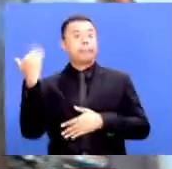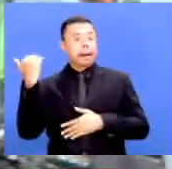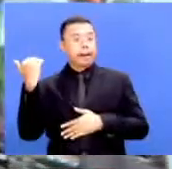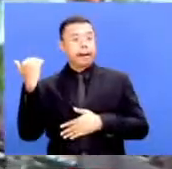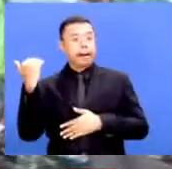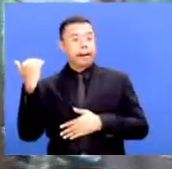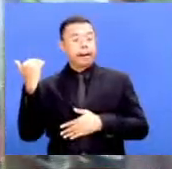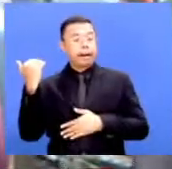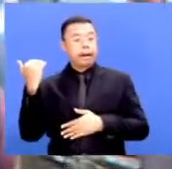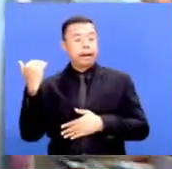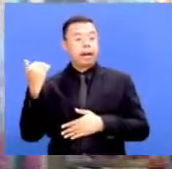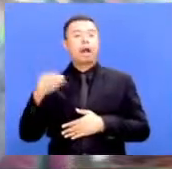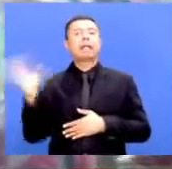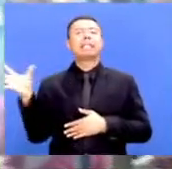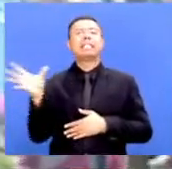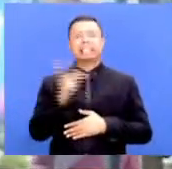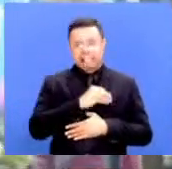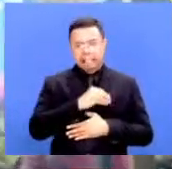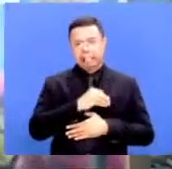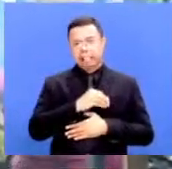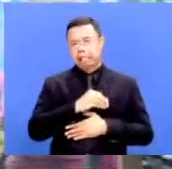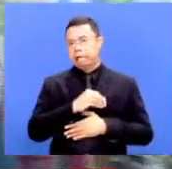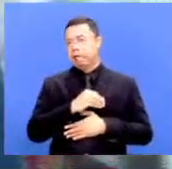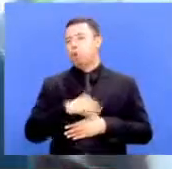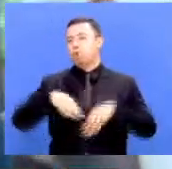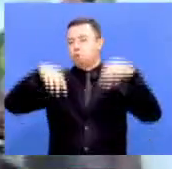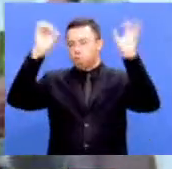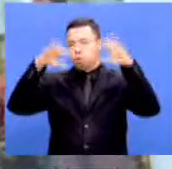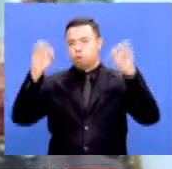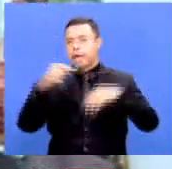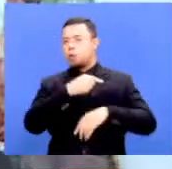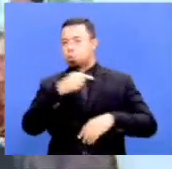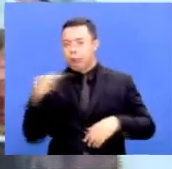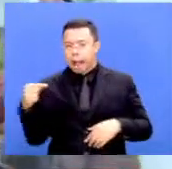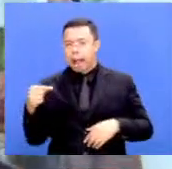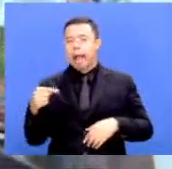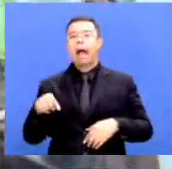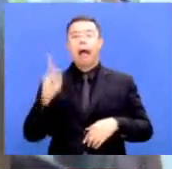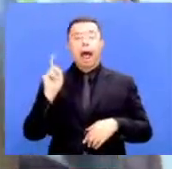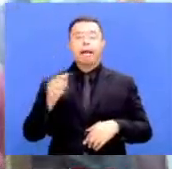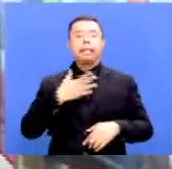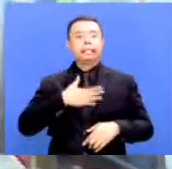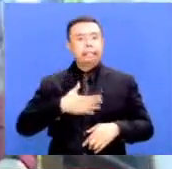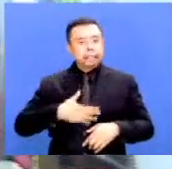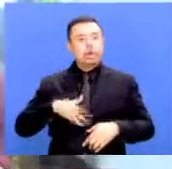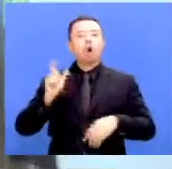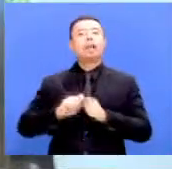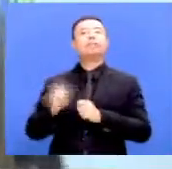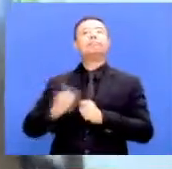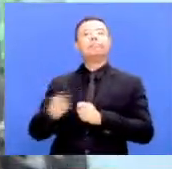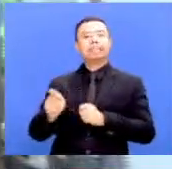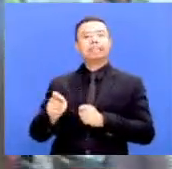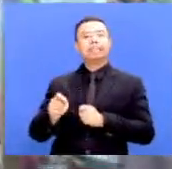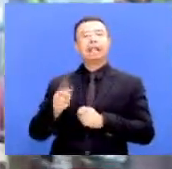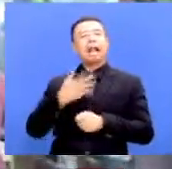itu, kemarau itulah. Oh, kemarau. Kemarennya. Ada keluhan nggak sih, Bang, dari para